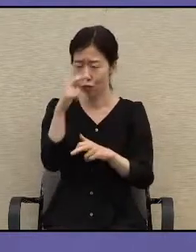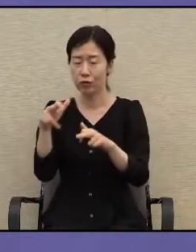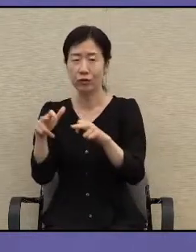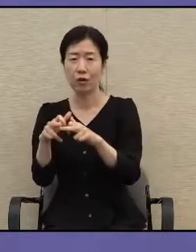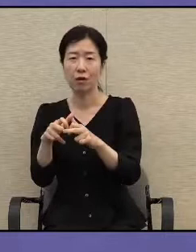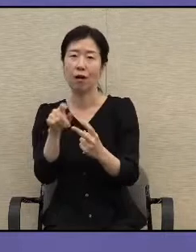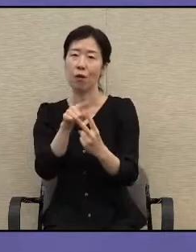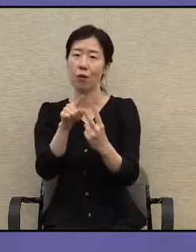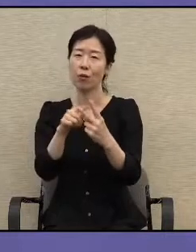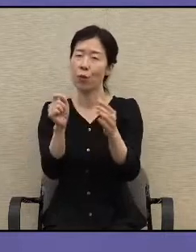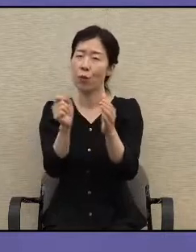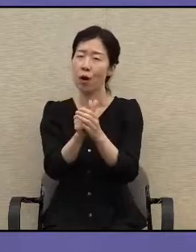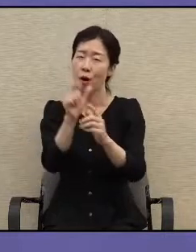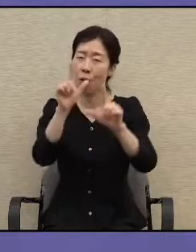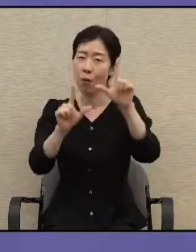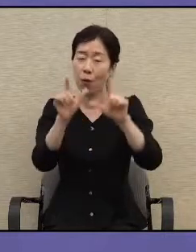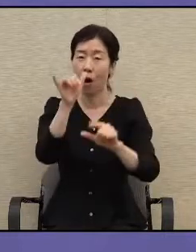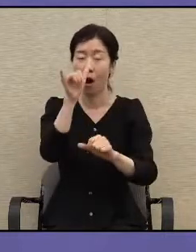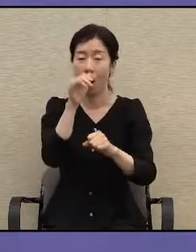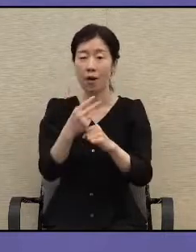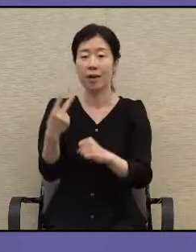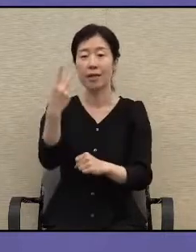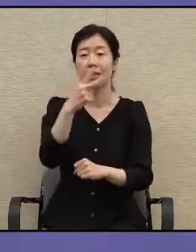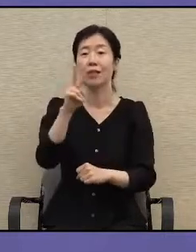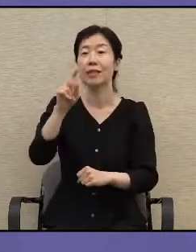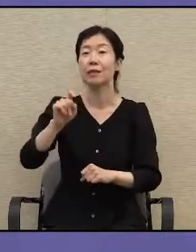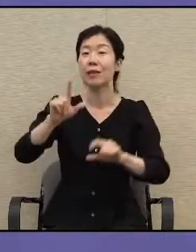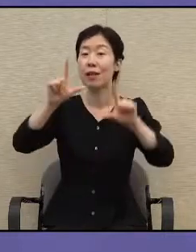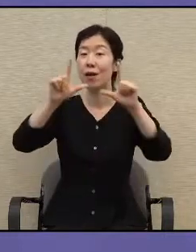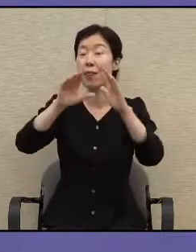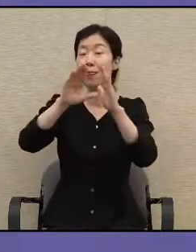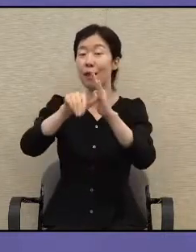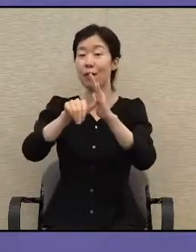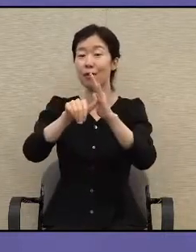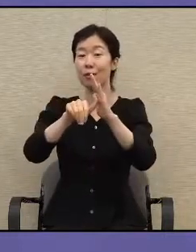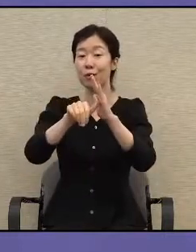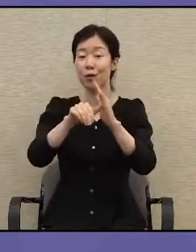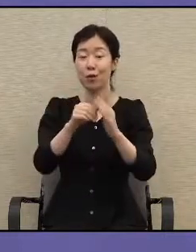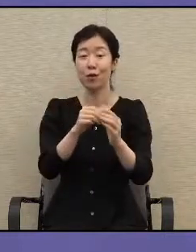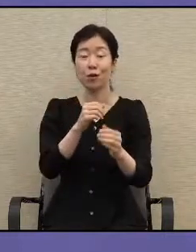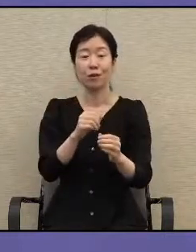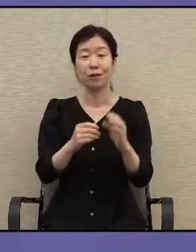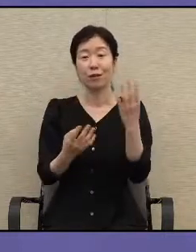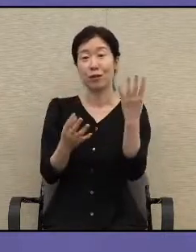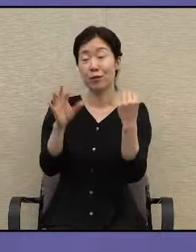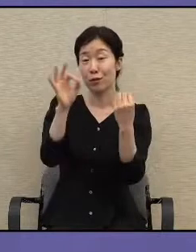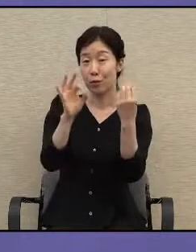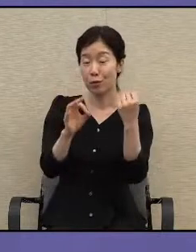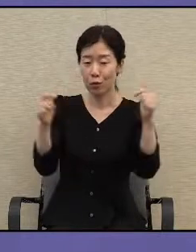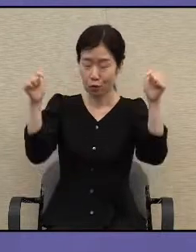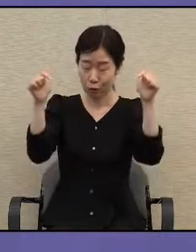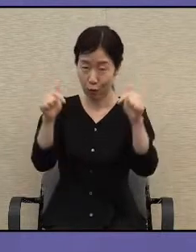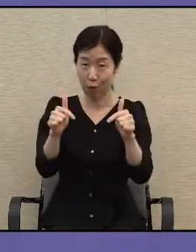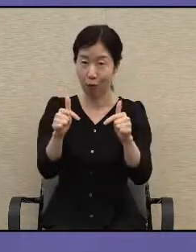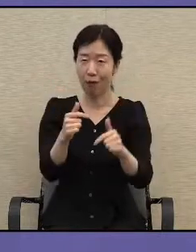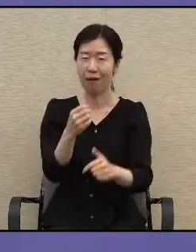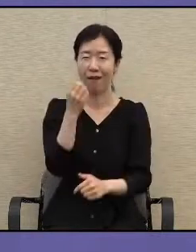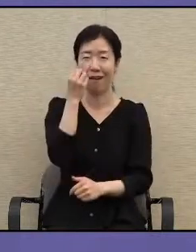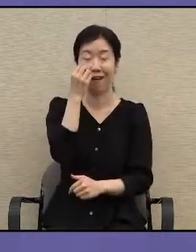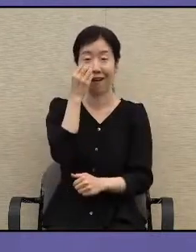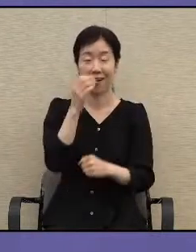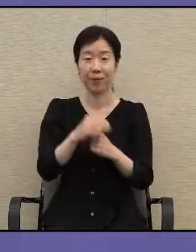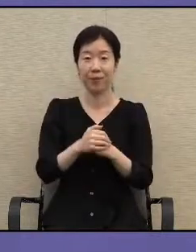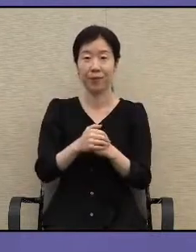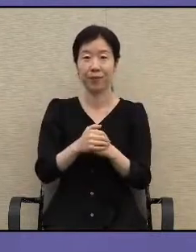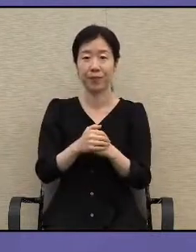결과가 2021년도에 오히려 수치가 감소하였습니다. 유병률이. 근데 사실 그 뭐 심평원 데이터나 이런